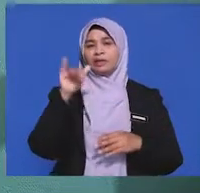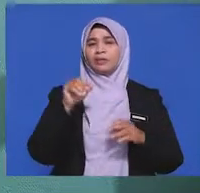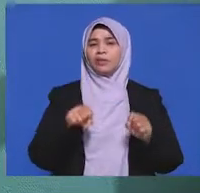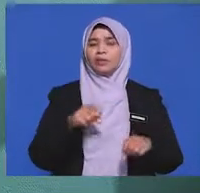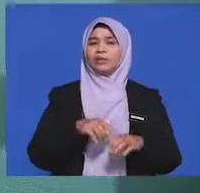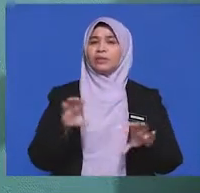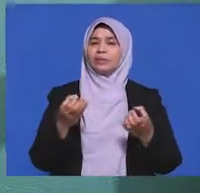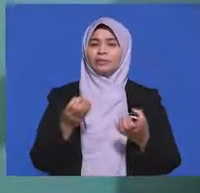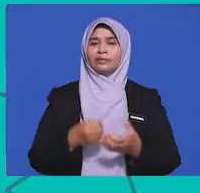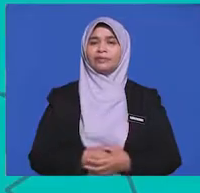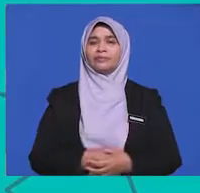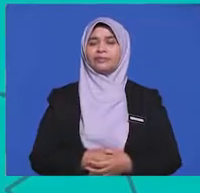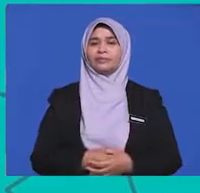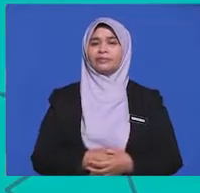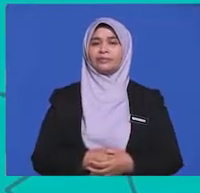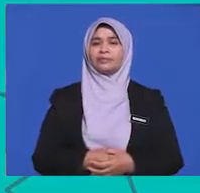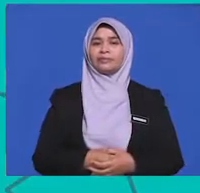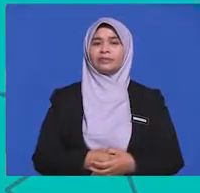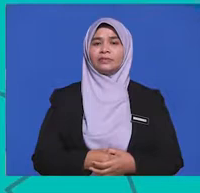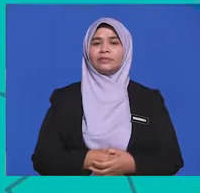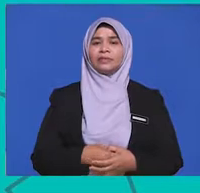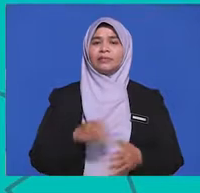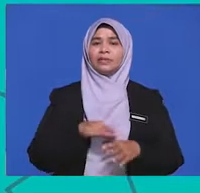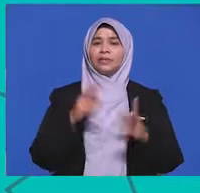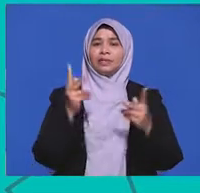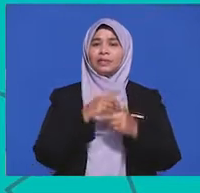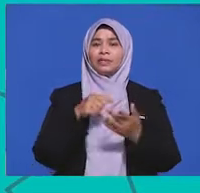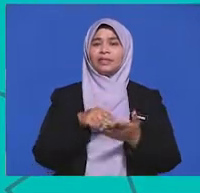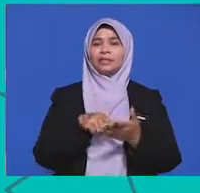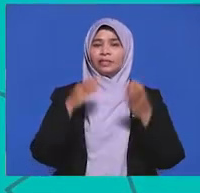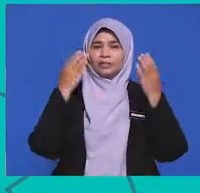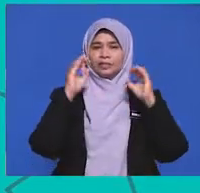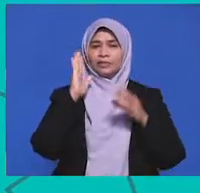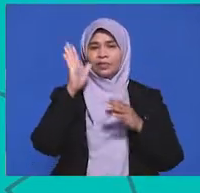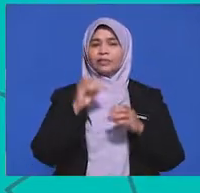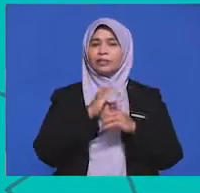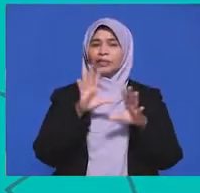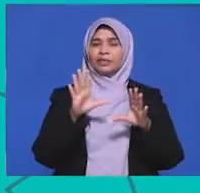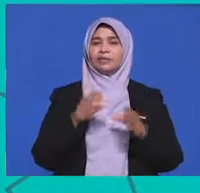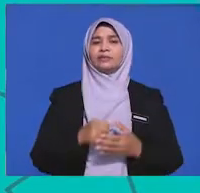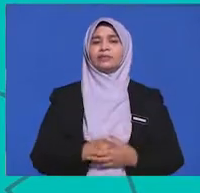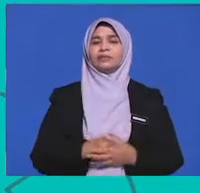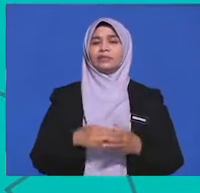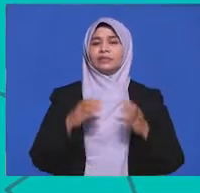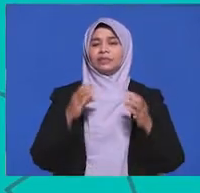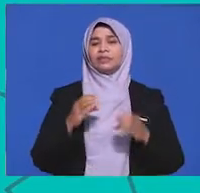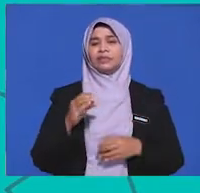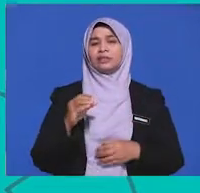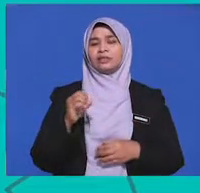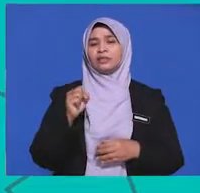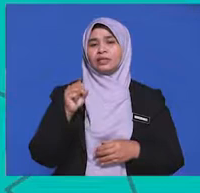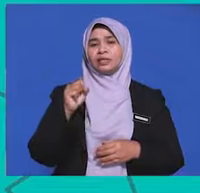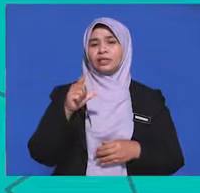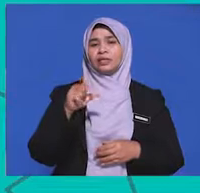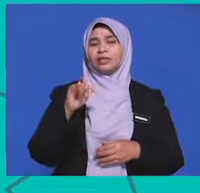sewaktu menggunakan sistem. Pada episod ini, cikgu akan menerangkan aliran struktur kawalan dalam atur